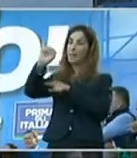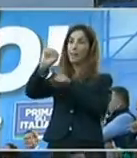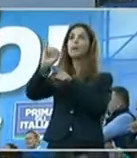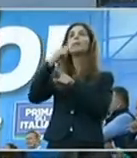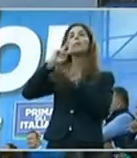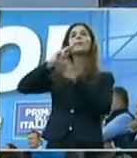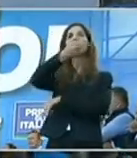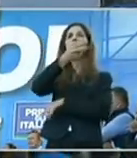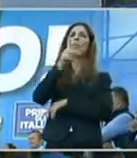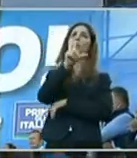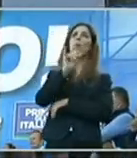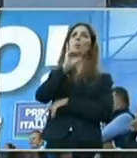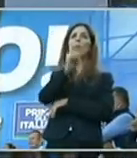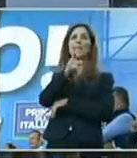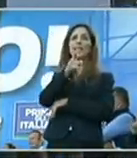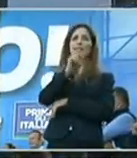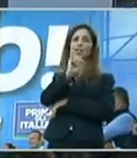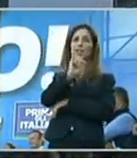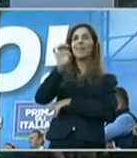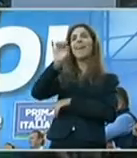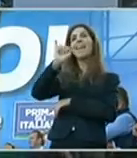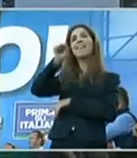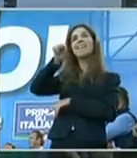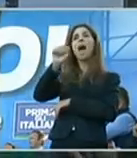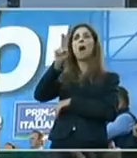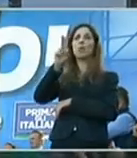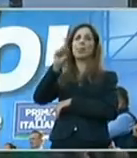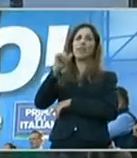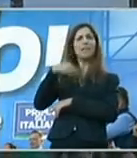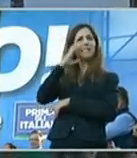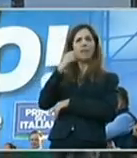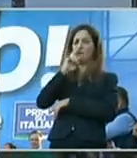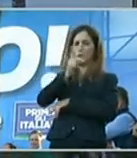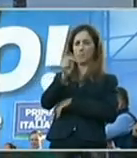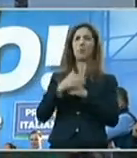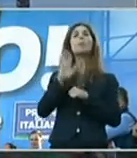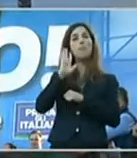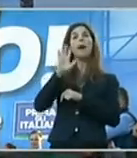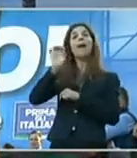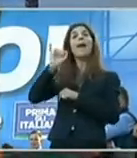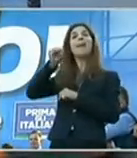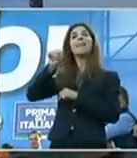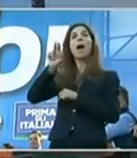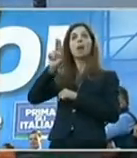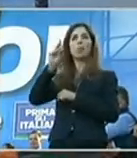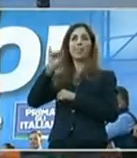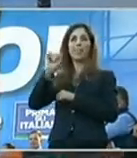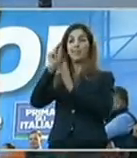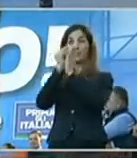non da Salvini, che è brutto e cattivo. Luigi Einaudi, con quello che scrisse sul Corriere della